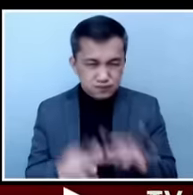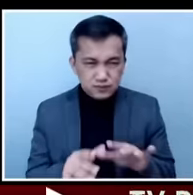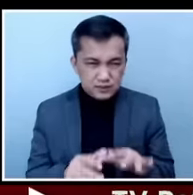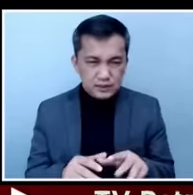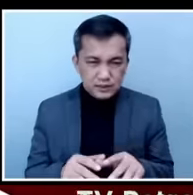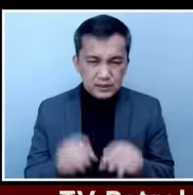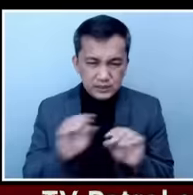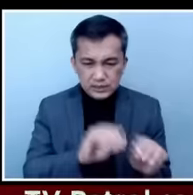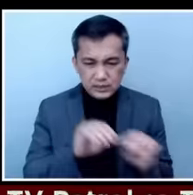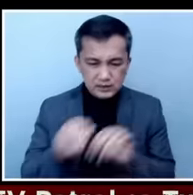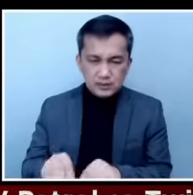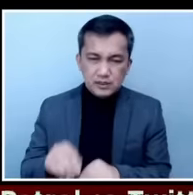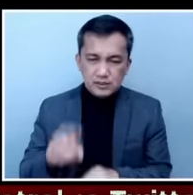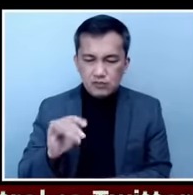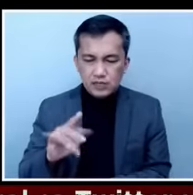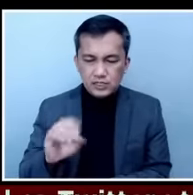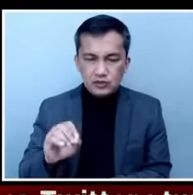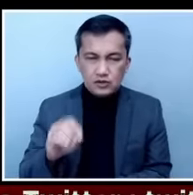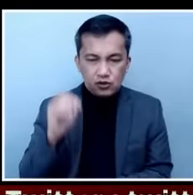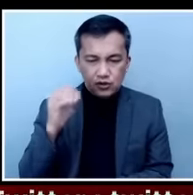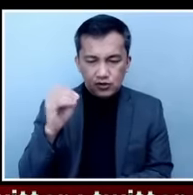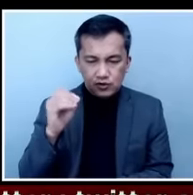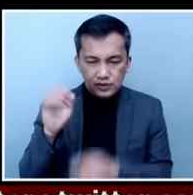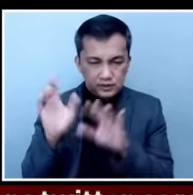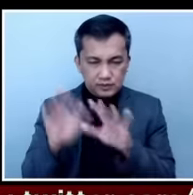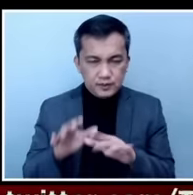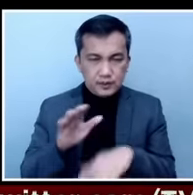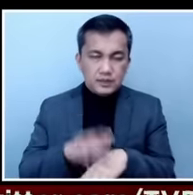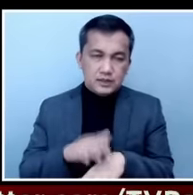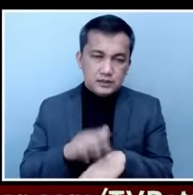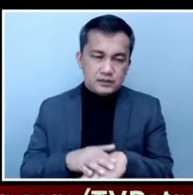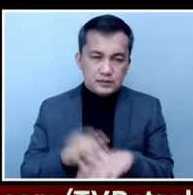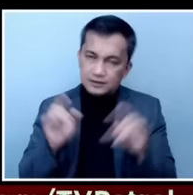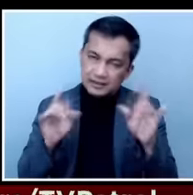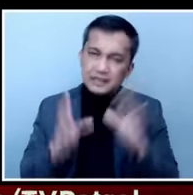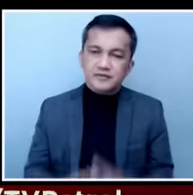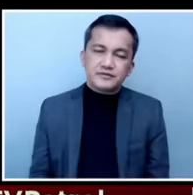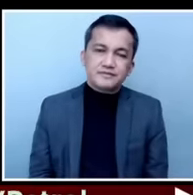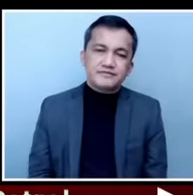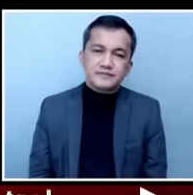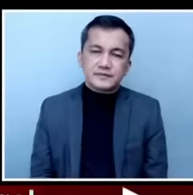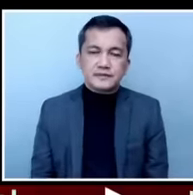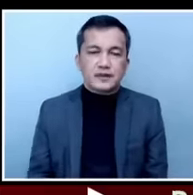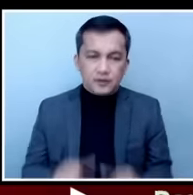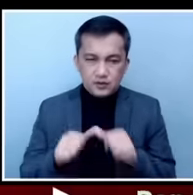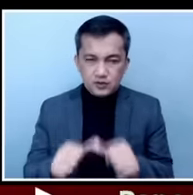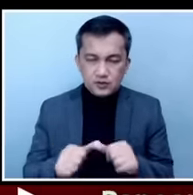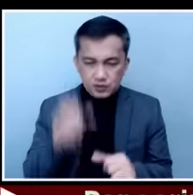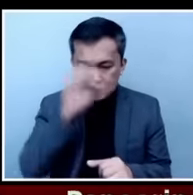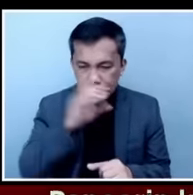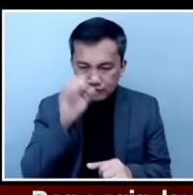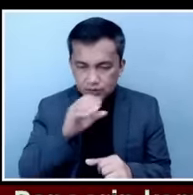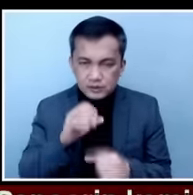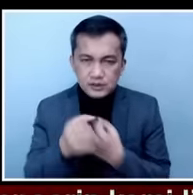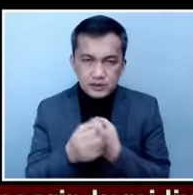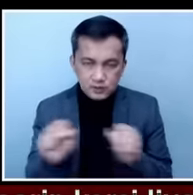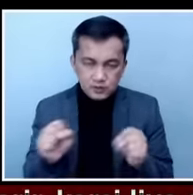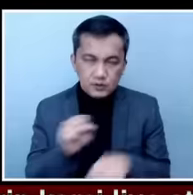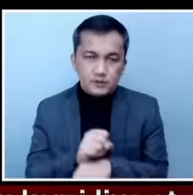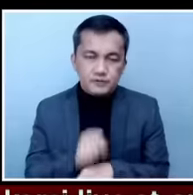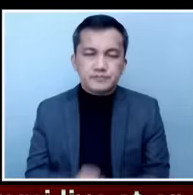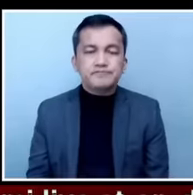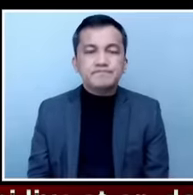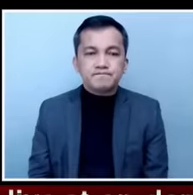sa orange rainfall alert. Kaya medyo delikado pa na ipagpatuloy itong search and rescue operations